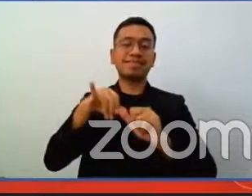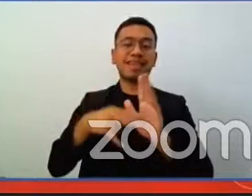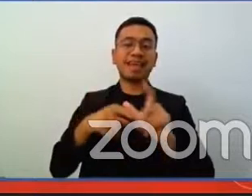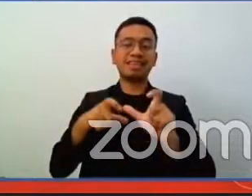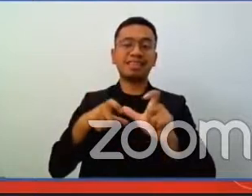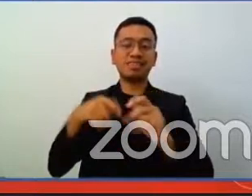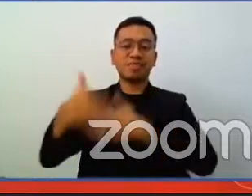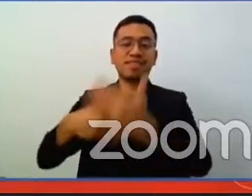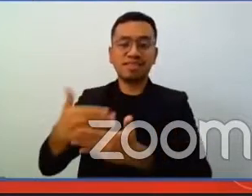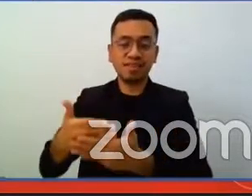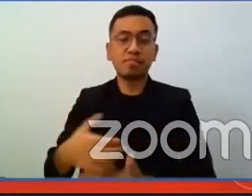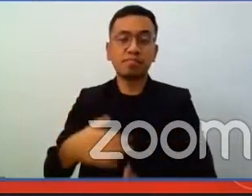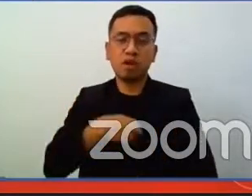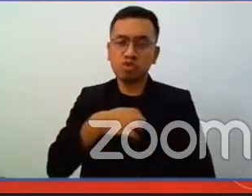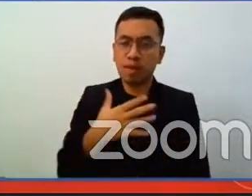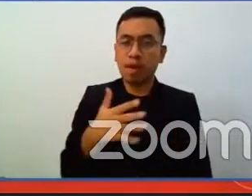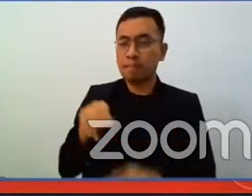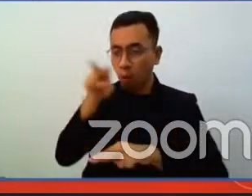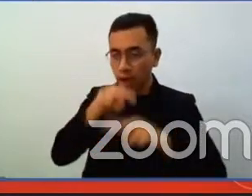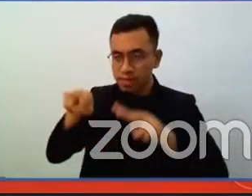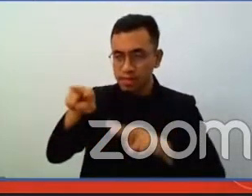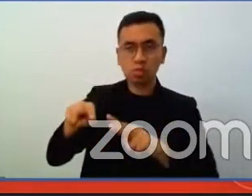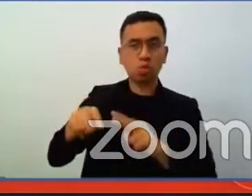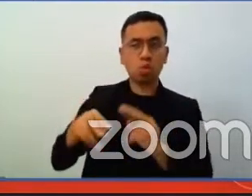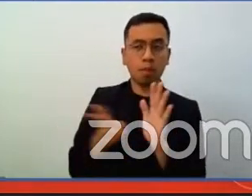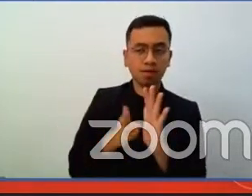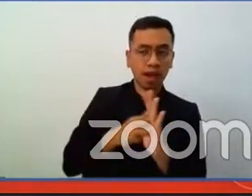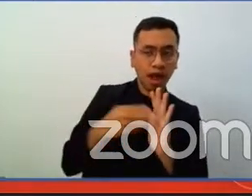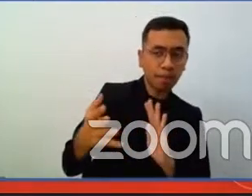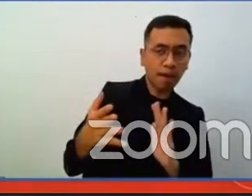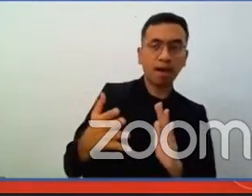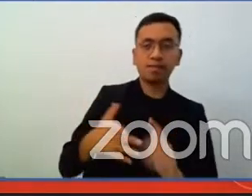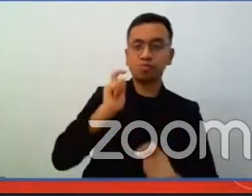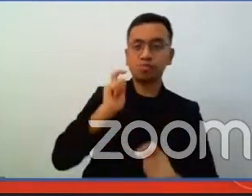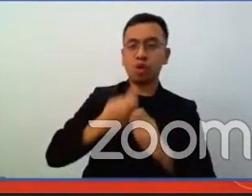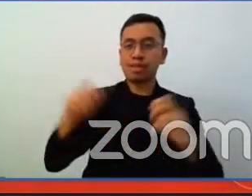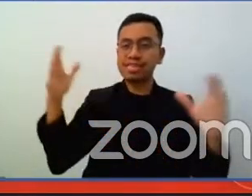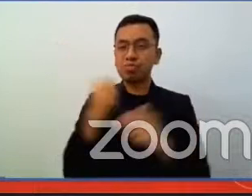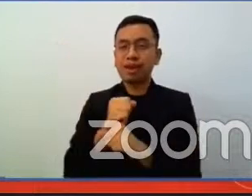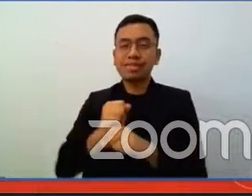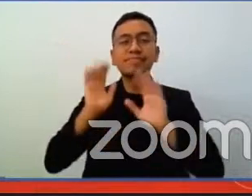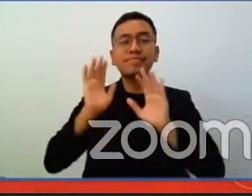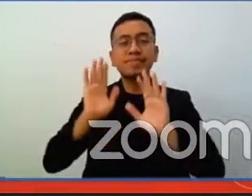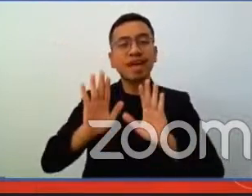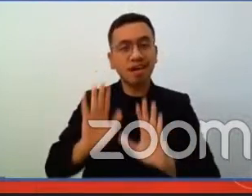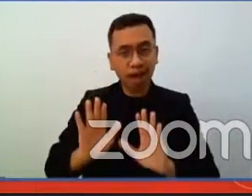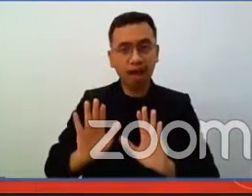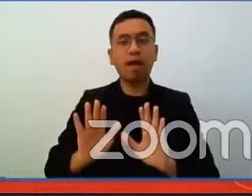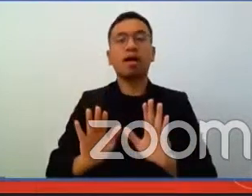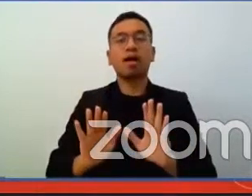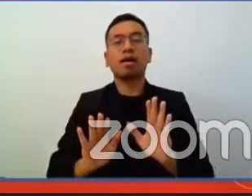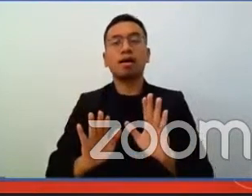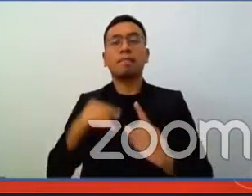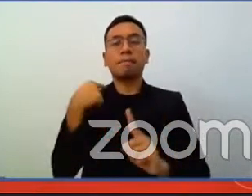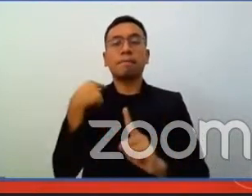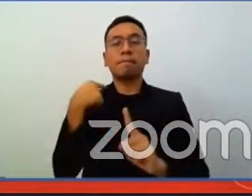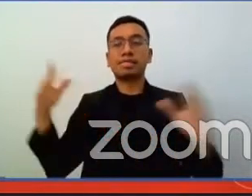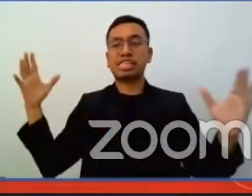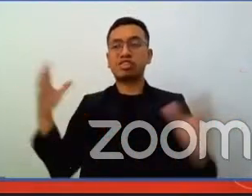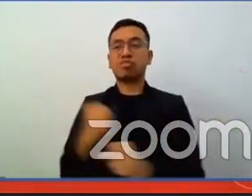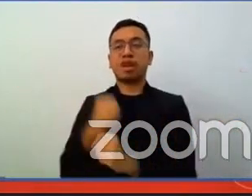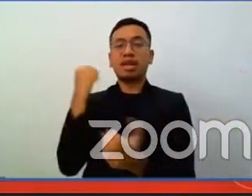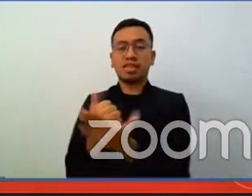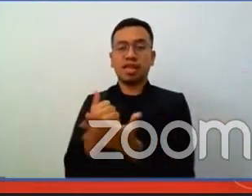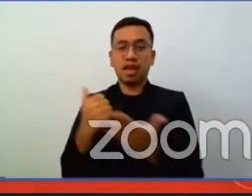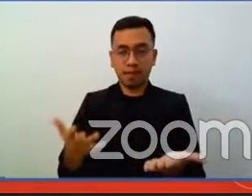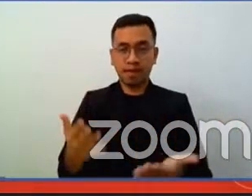mengamati, merumuskan masalah, menyusun hipotesis, mengidentifikasi variabel, sampai pada menyimpulkan. Nah, ini